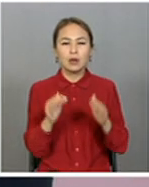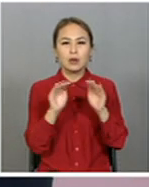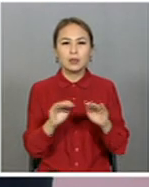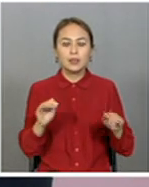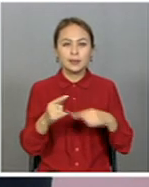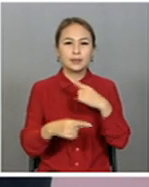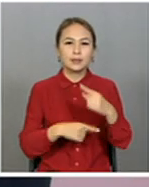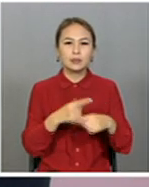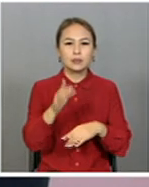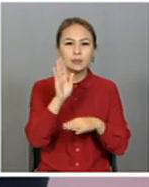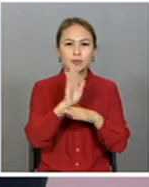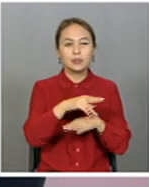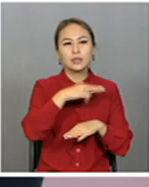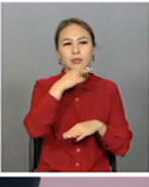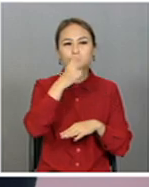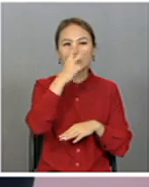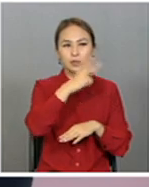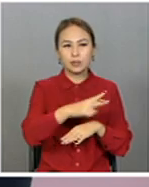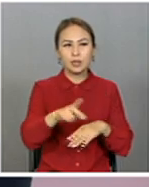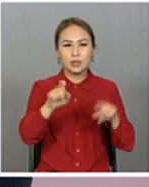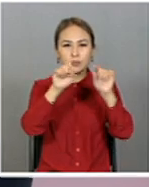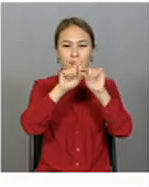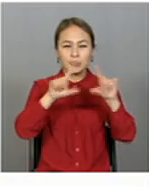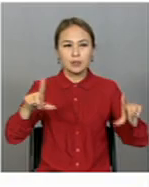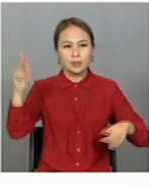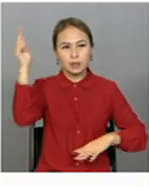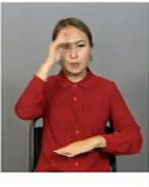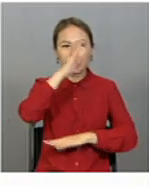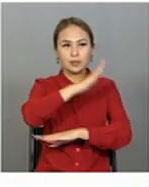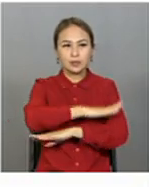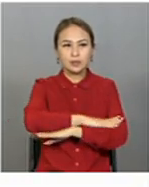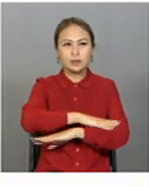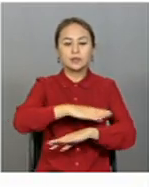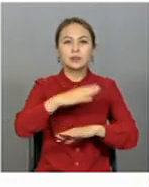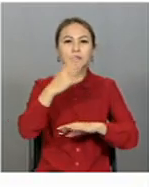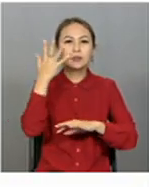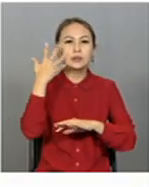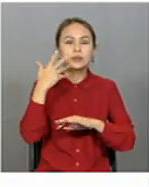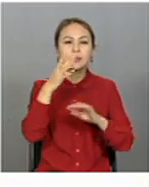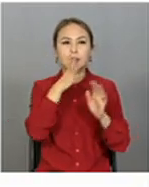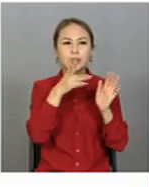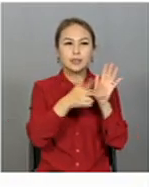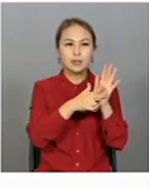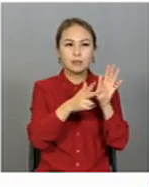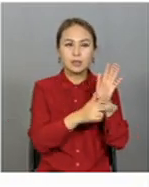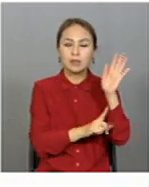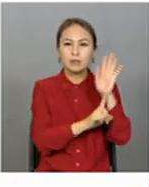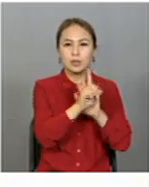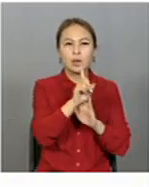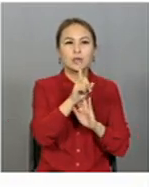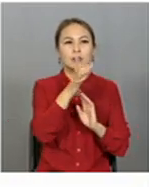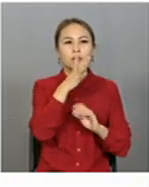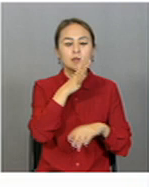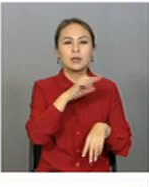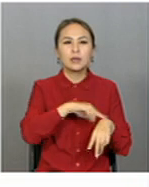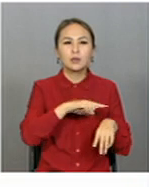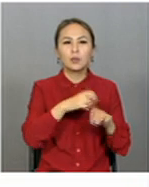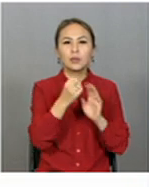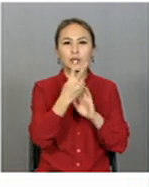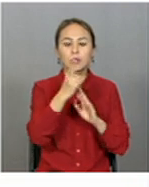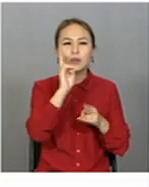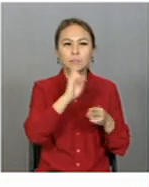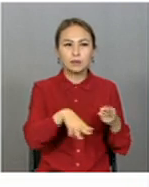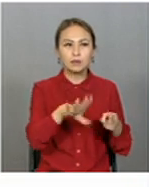келесі тапсырмаға назар аударайық. Мектептегі сабақ сағат 8-де басталып, сағат